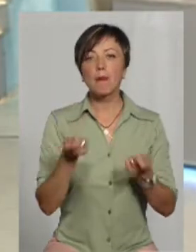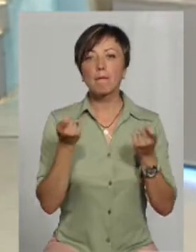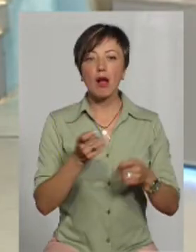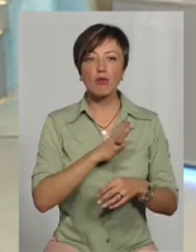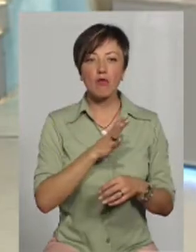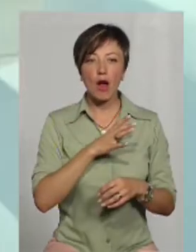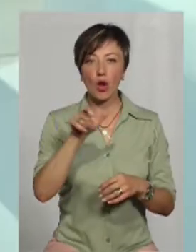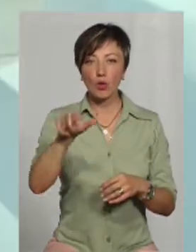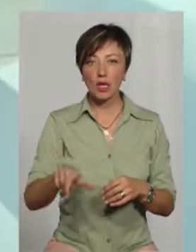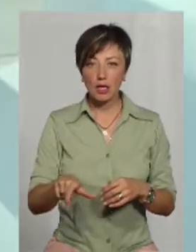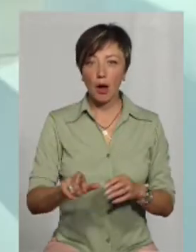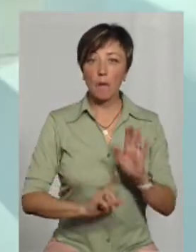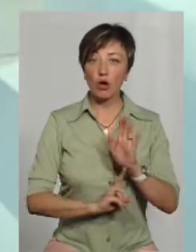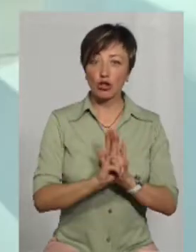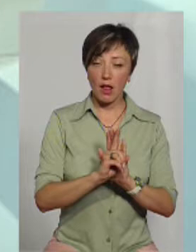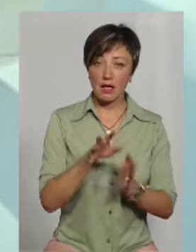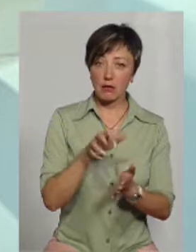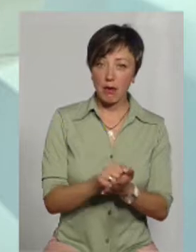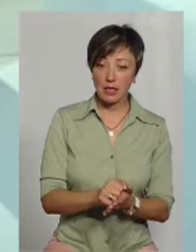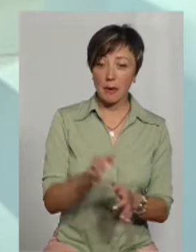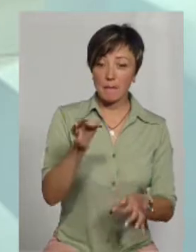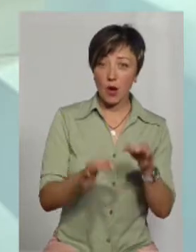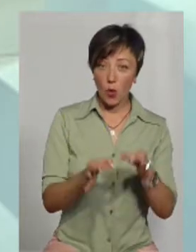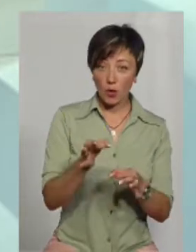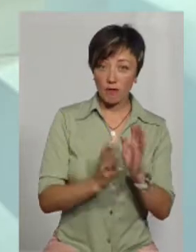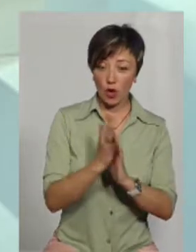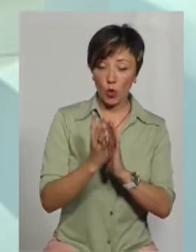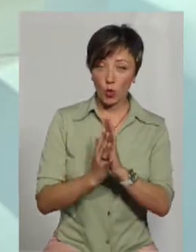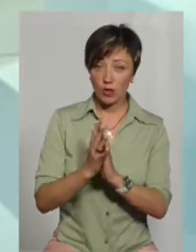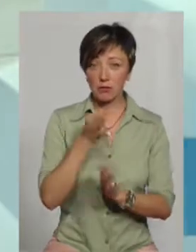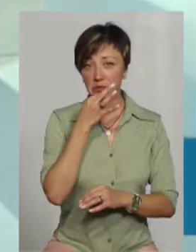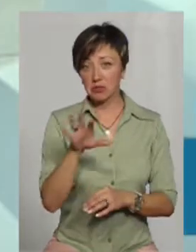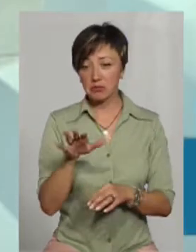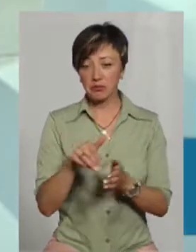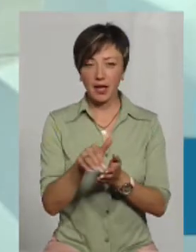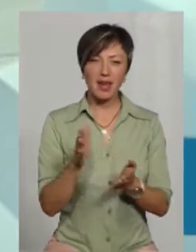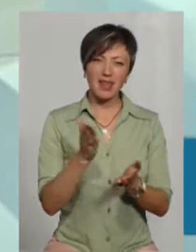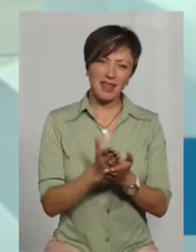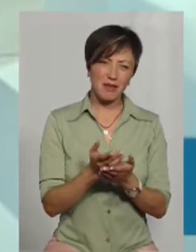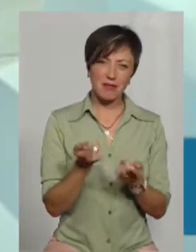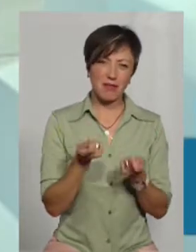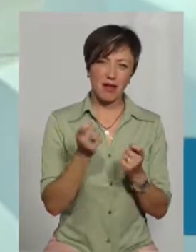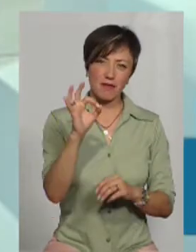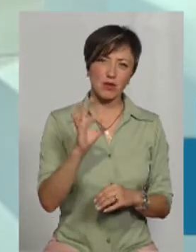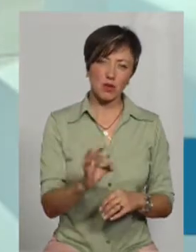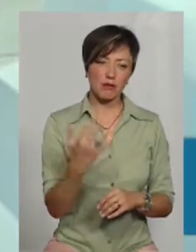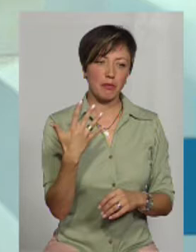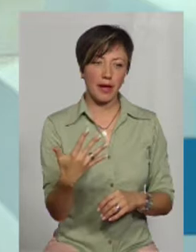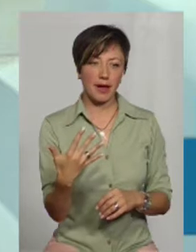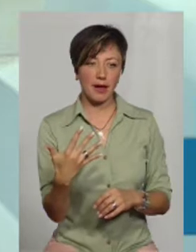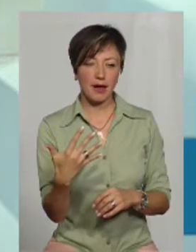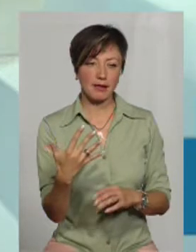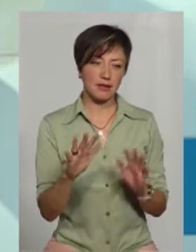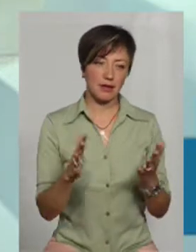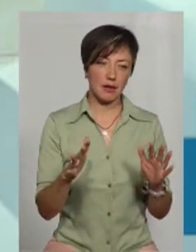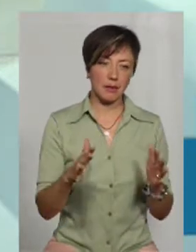мало буває, що от людина почала займатися органічним виробством, ну, не сподобалося, відійшла. Ну, таких є, може, відсотків 5,